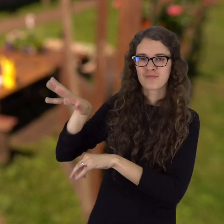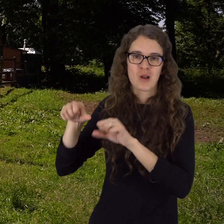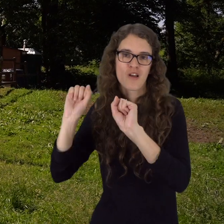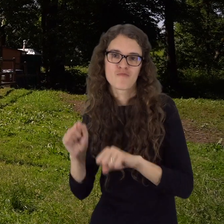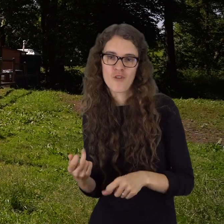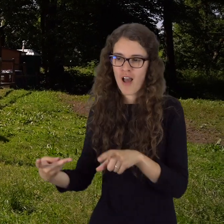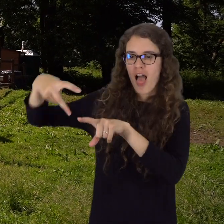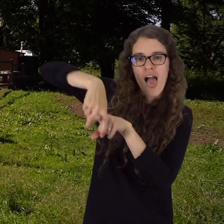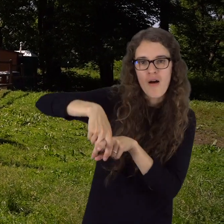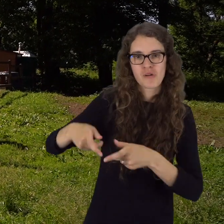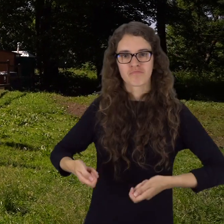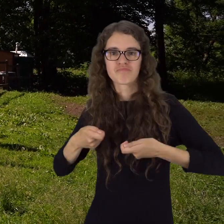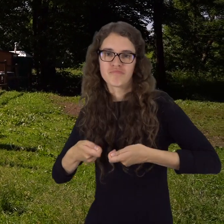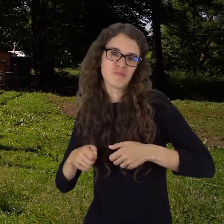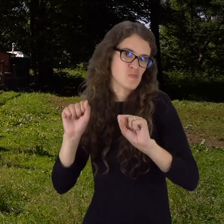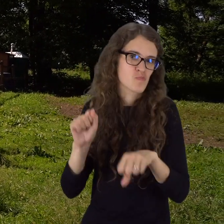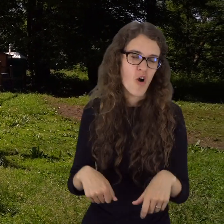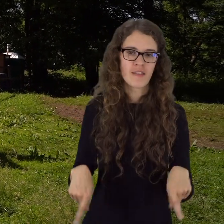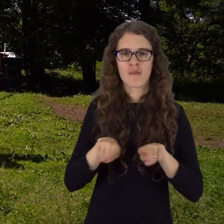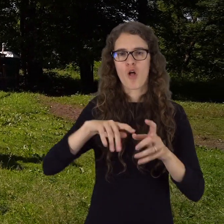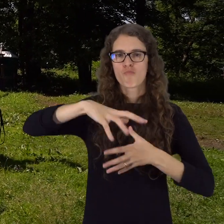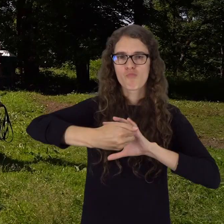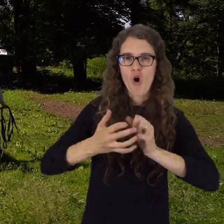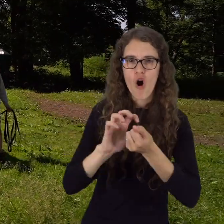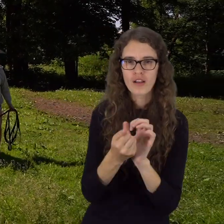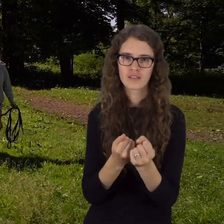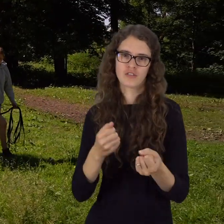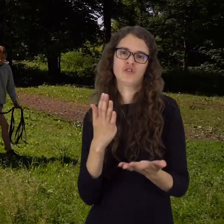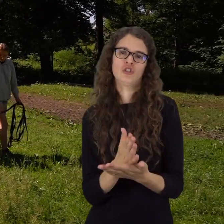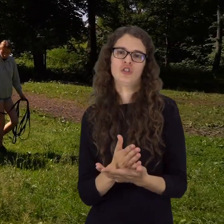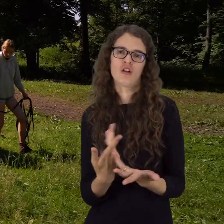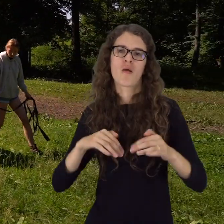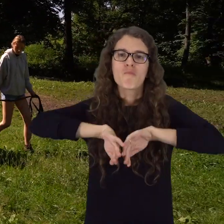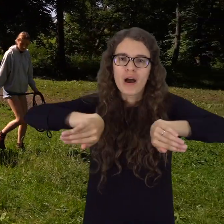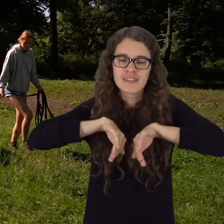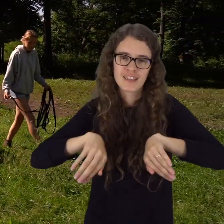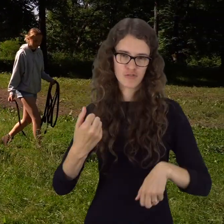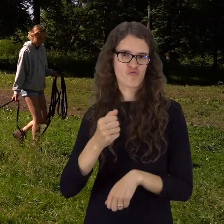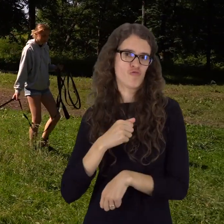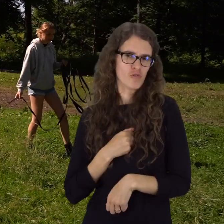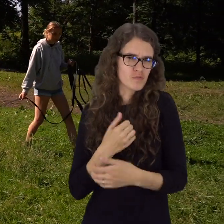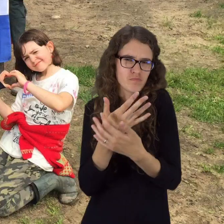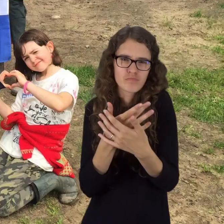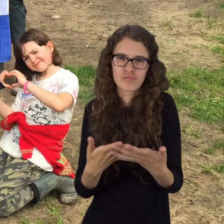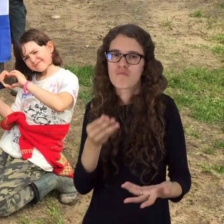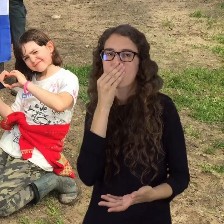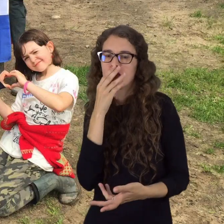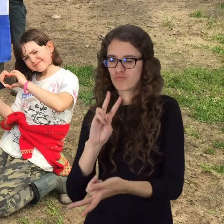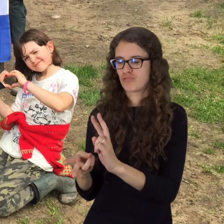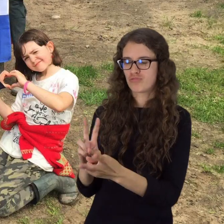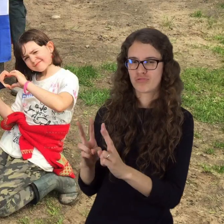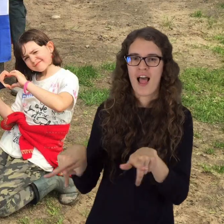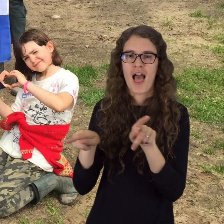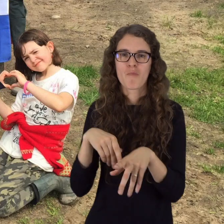jodinėja. Turime keramikos būrelį, turime baseiną, turime maisto gaminimą, na tokį pasaulio